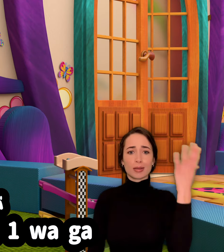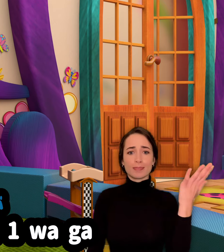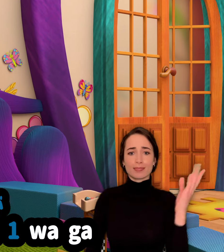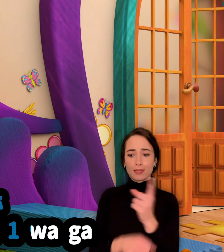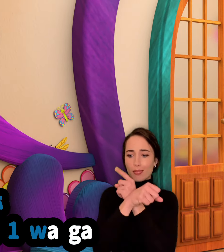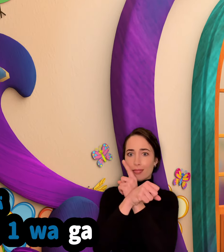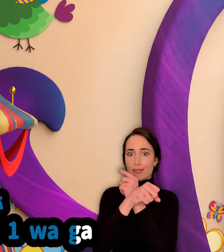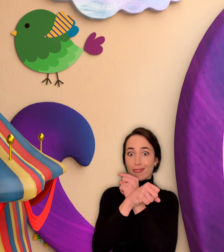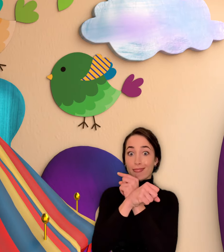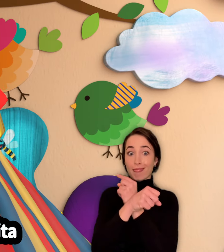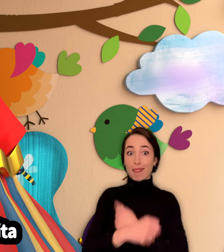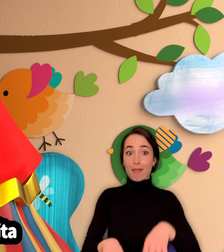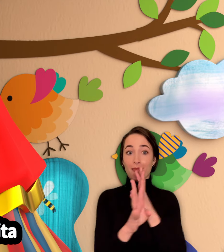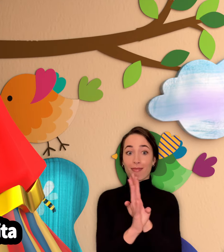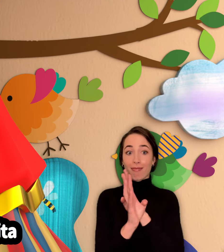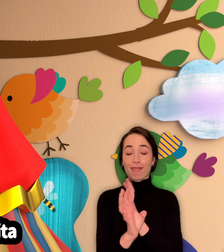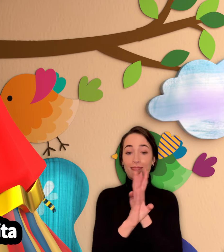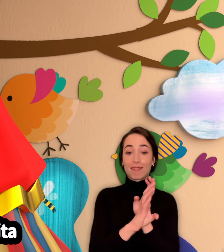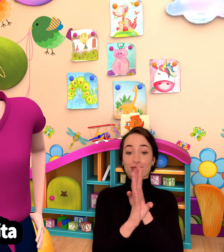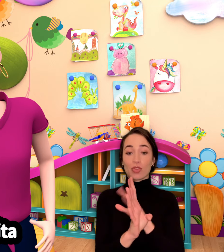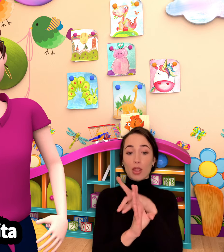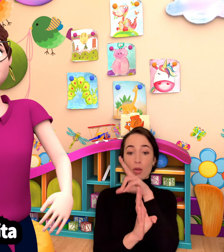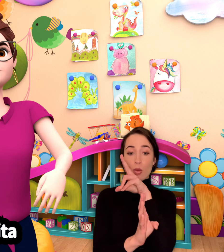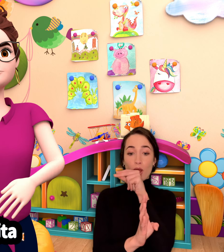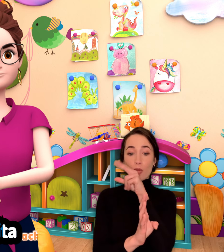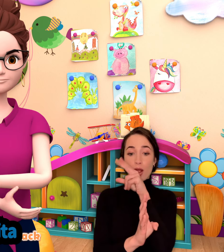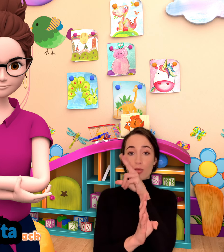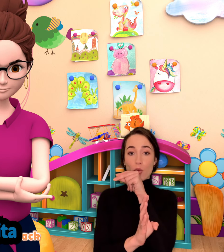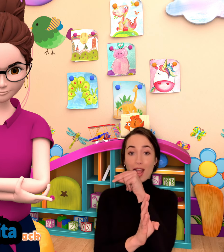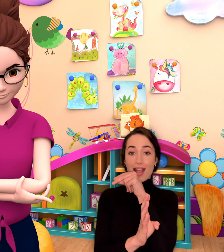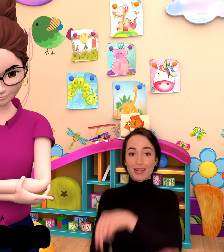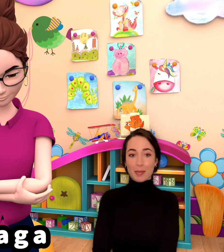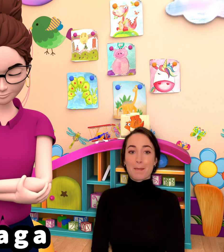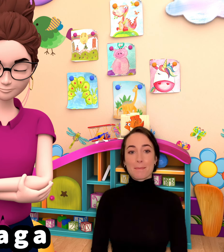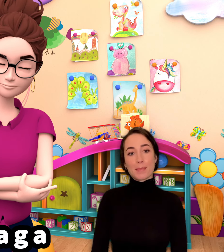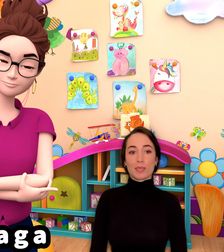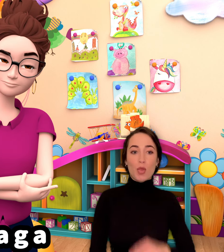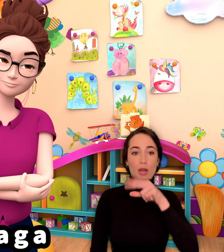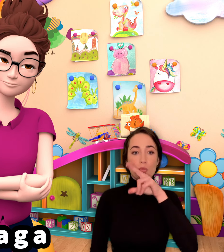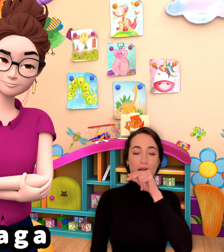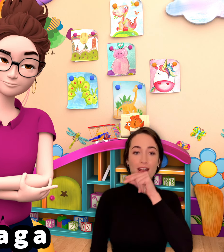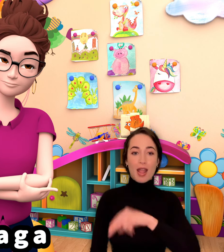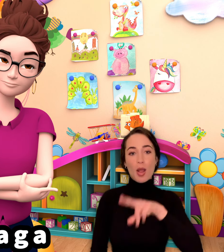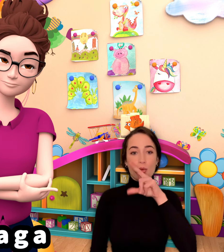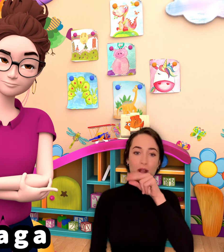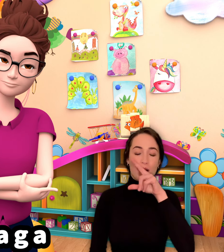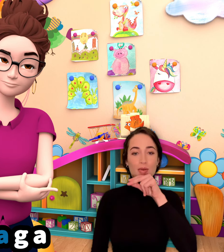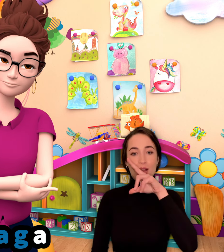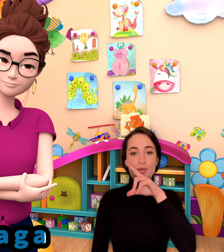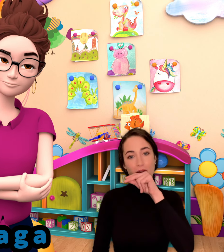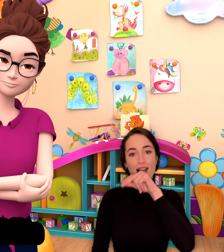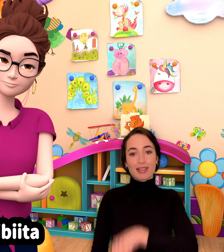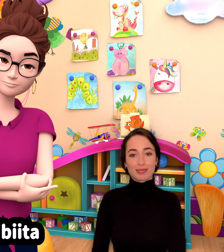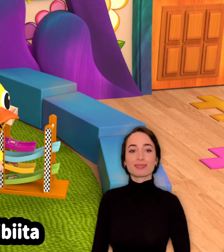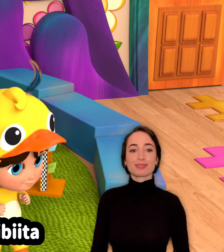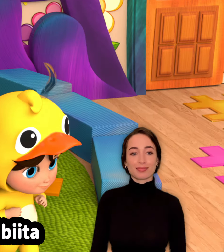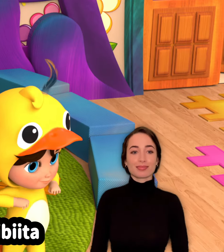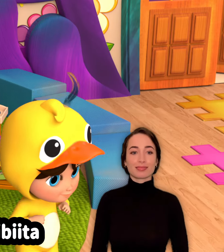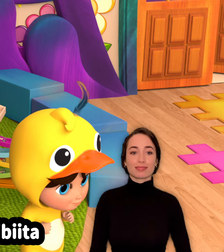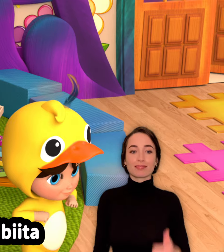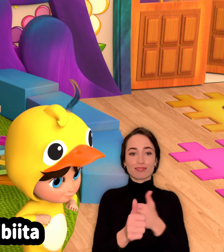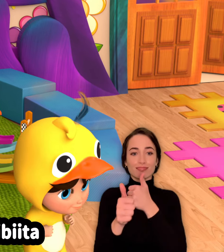た一他のアヒルを導いたガガガガガガ